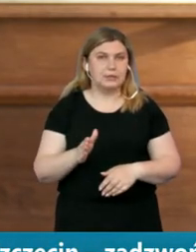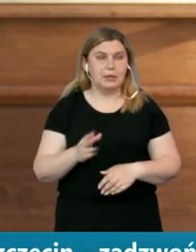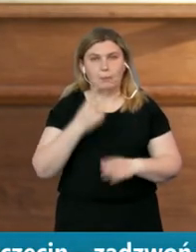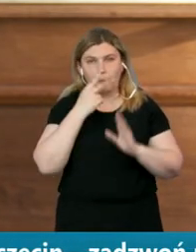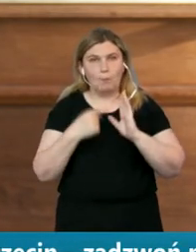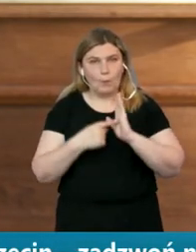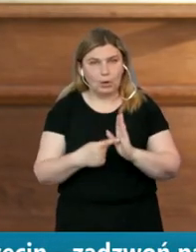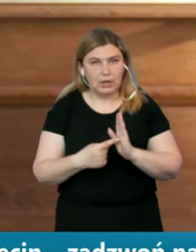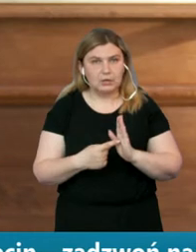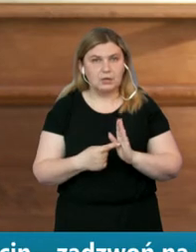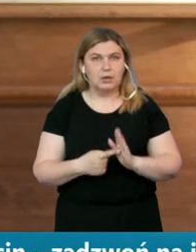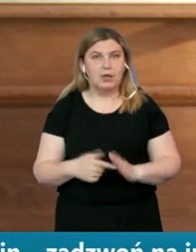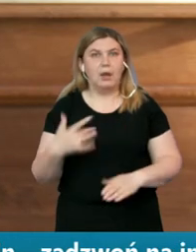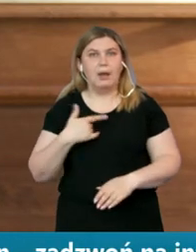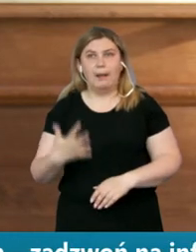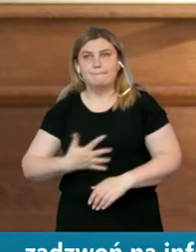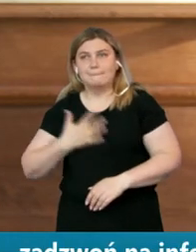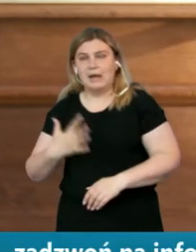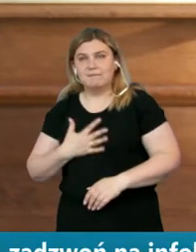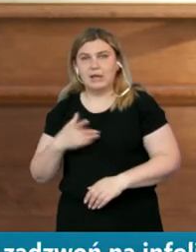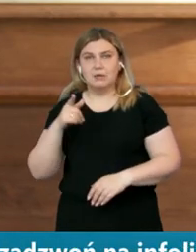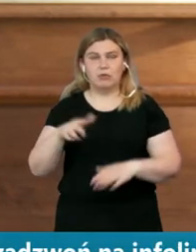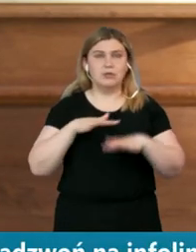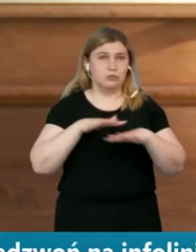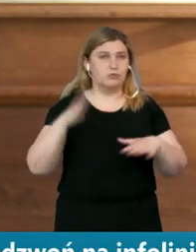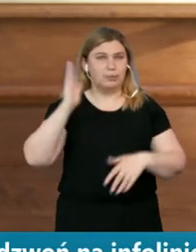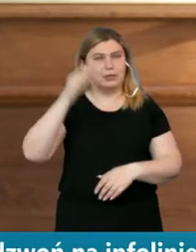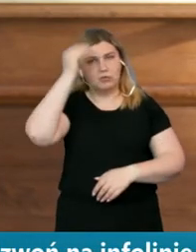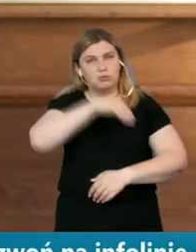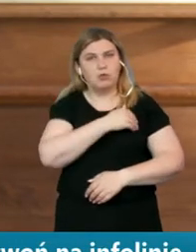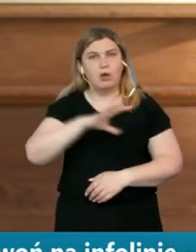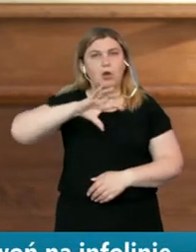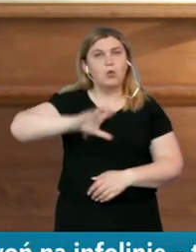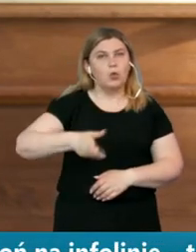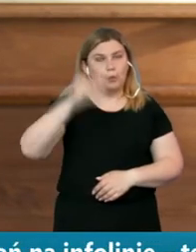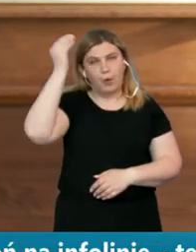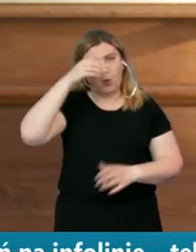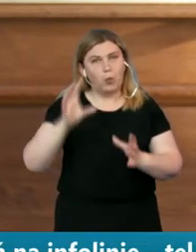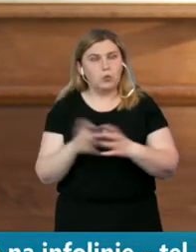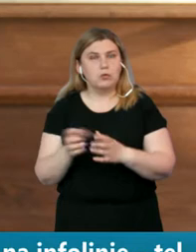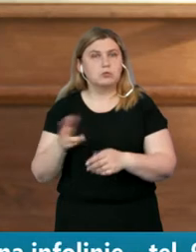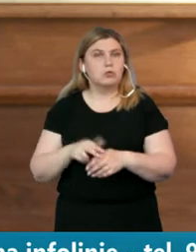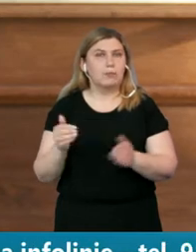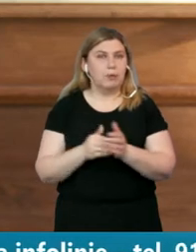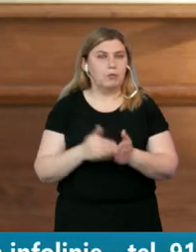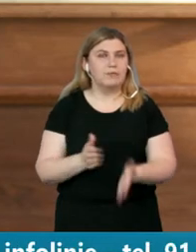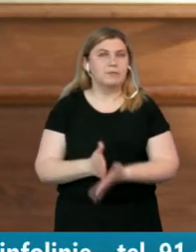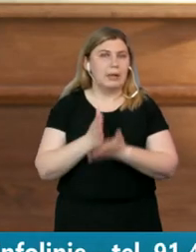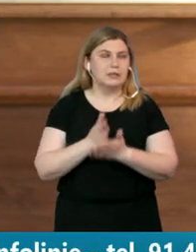wyartykułowane. Obawiam się niestety, że takich placówek będzie bardzo dużo i tych grup uczniów, którzy wymagają wsparcia, też będzie